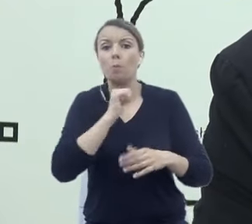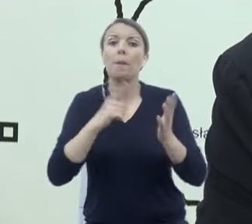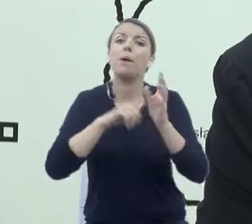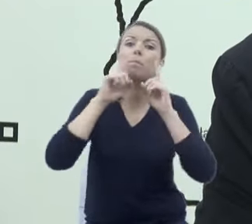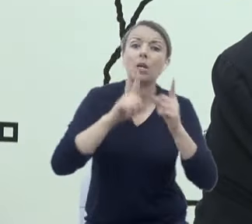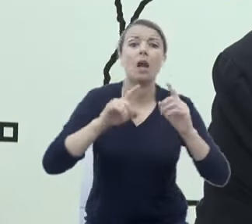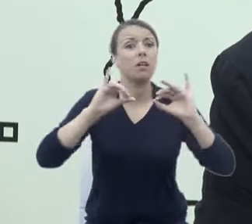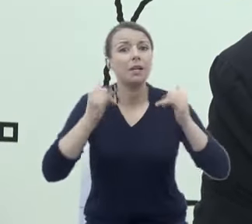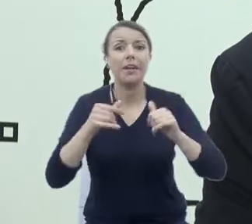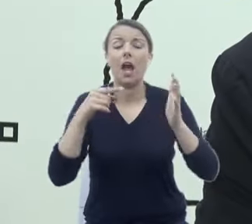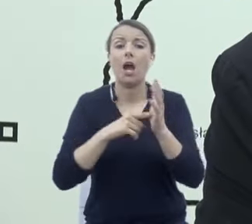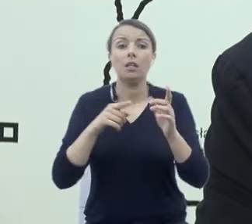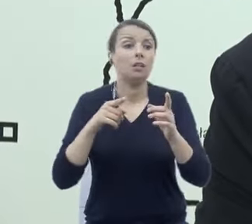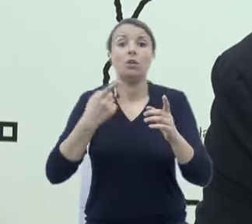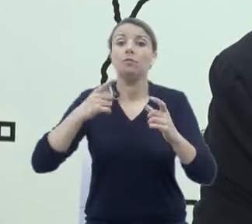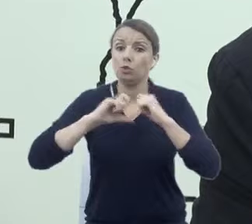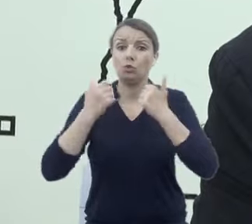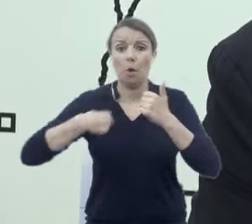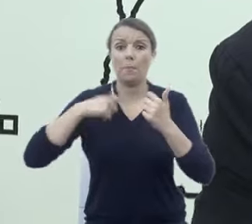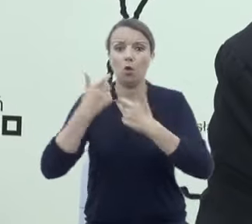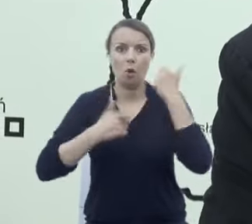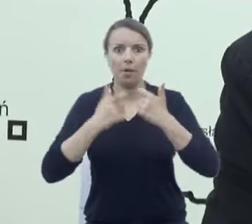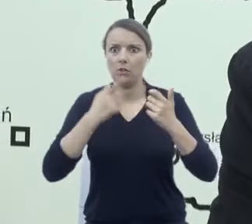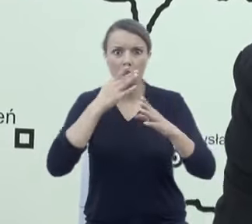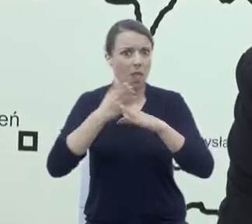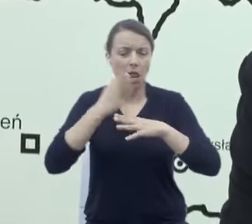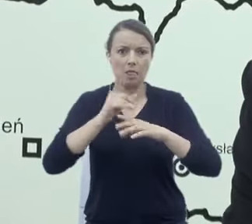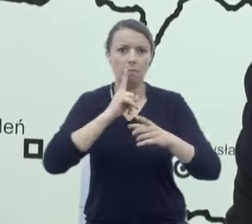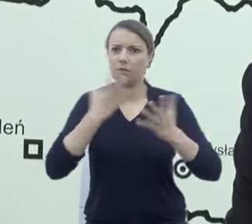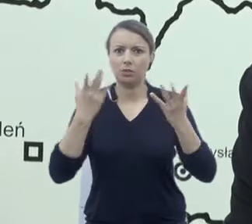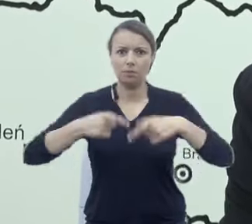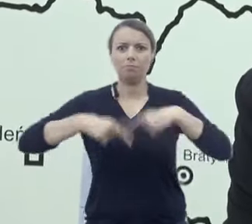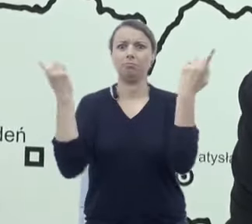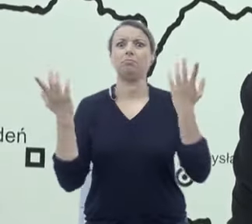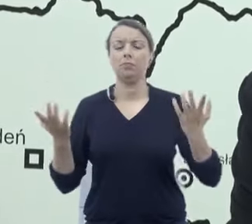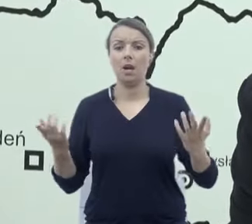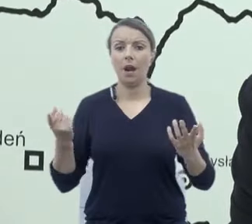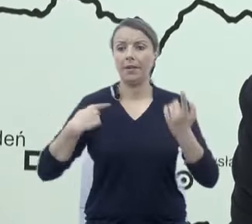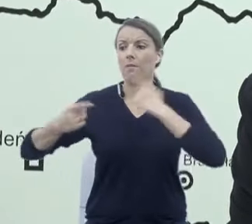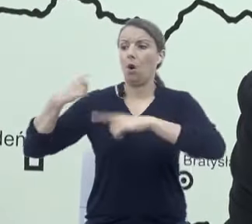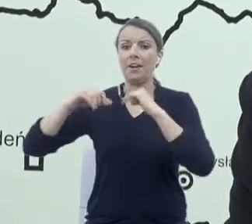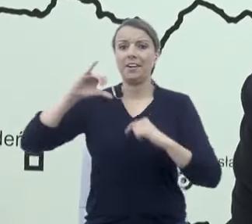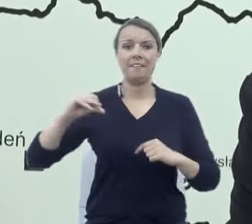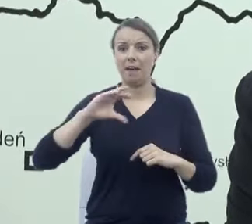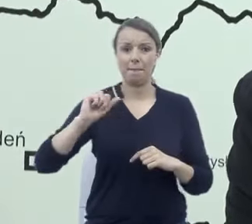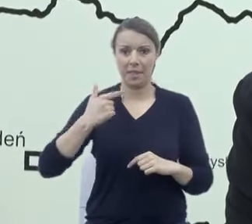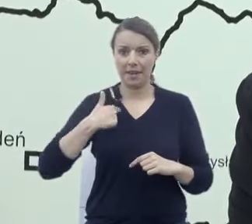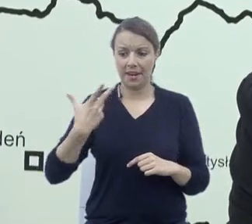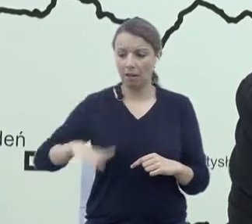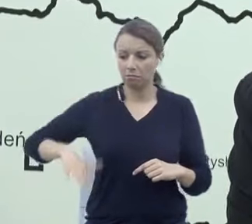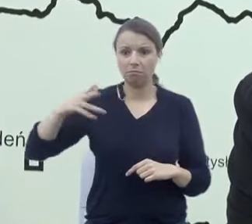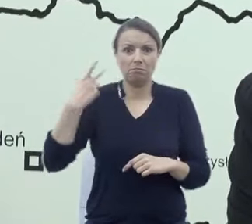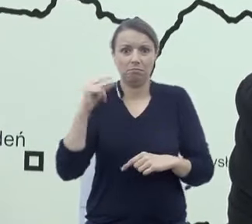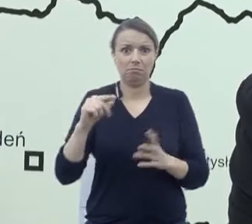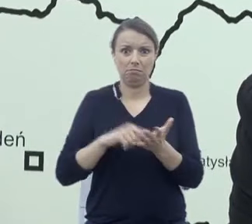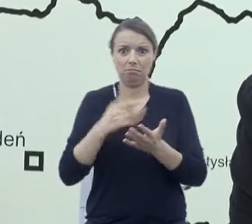no budziło znowu protest potworny. Ja nie jestem z Jedwabnego, ja nie mam żadnego powodu, żeby im współczuć, ani w ogóle się z nimi